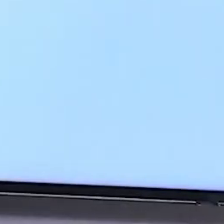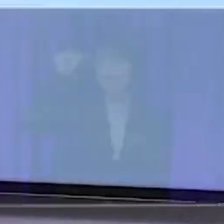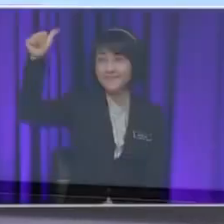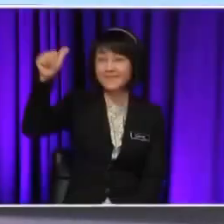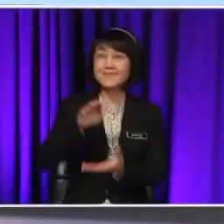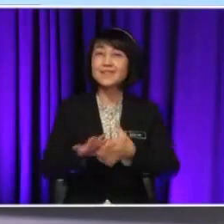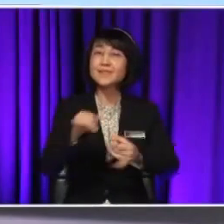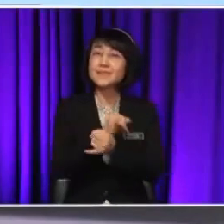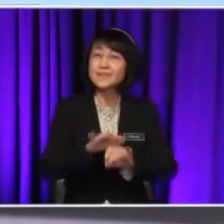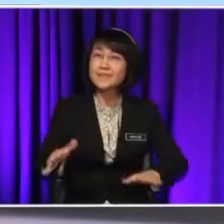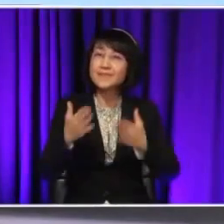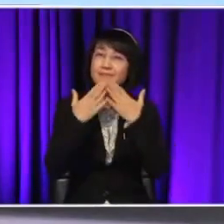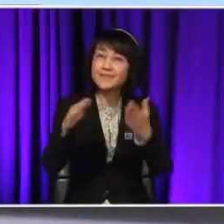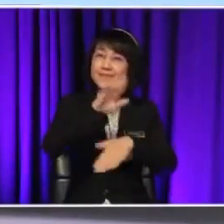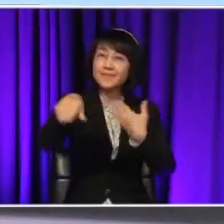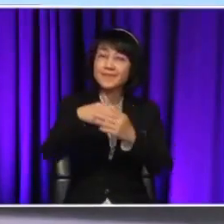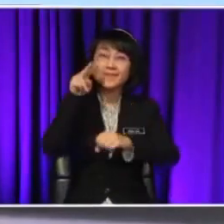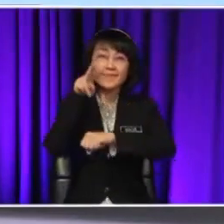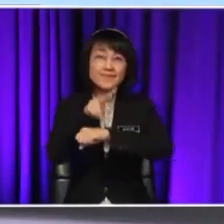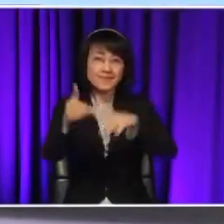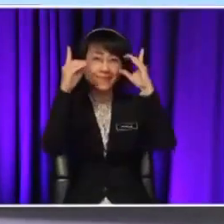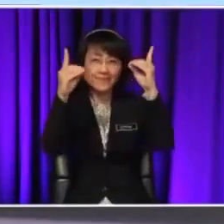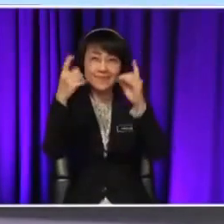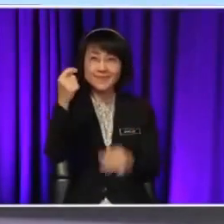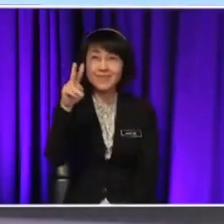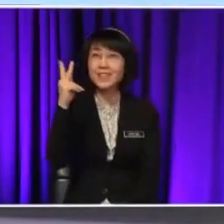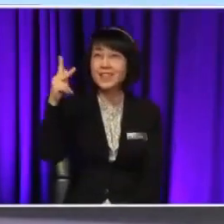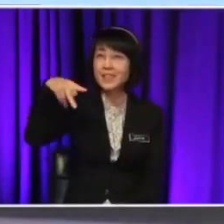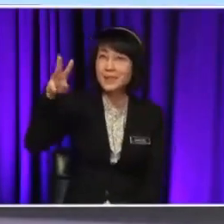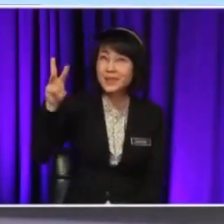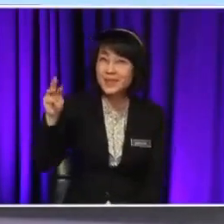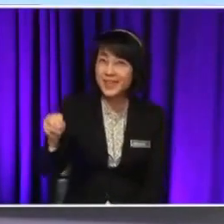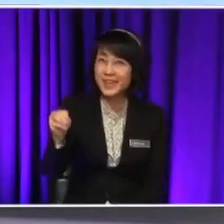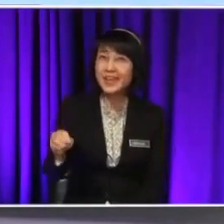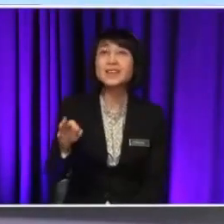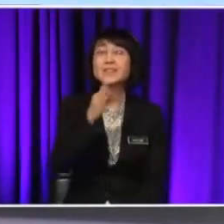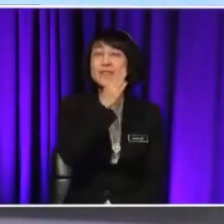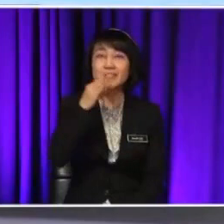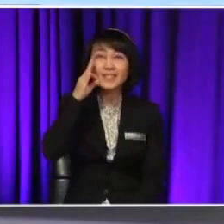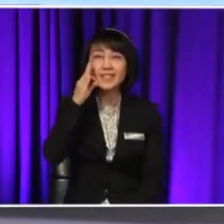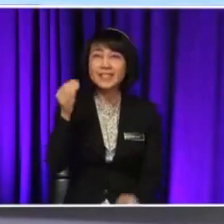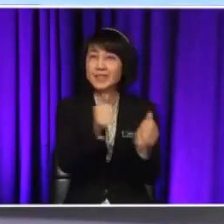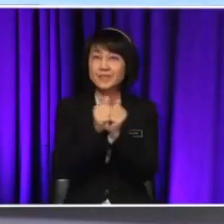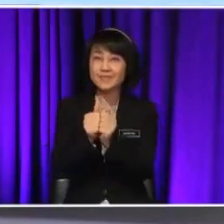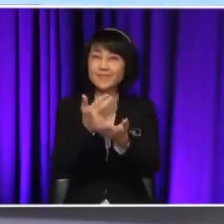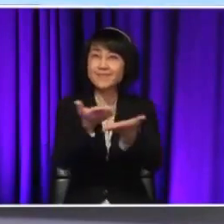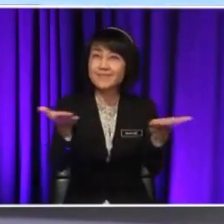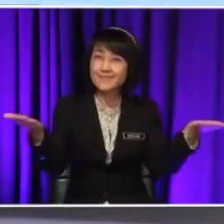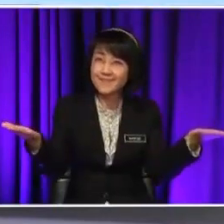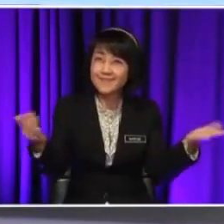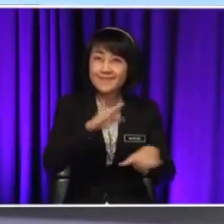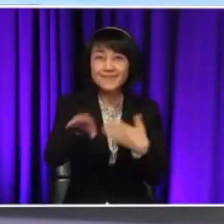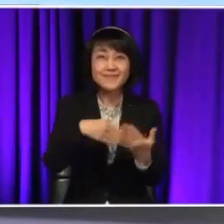Assalamualaikum, salam sejahtera. Terima kasih kepada semua yang sedang menonton Didik TV KPM. Abang Fizi kembali bersama-sama dengan anda. Macam hari ini semuanya